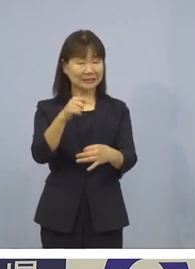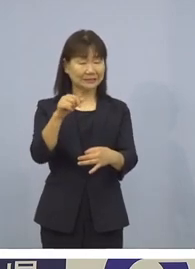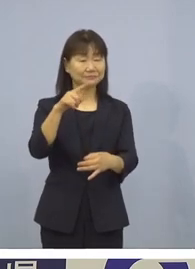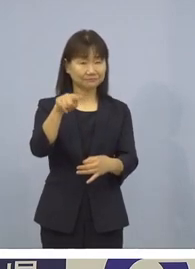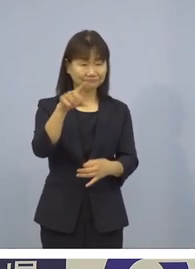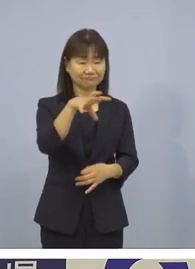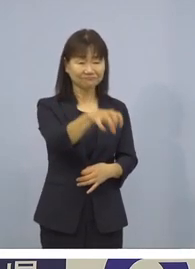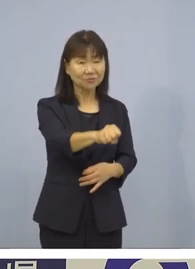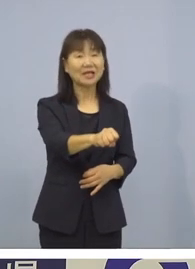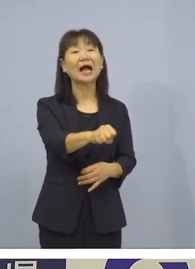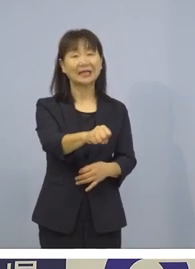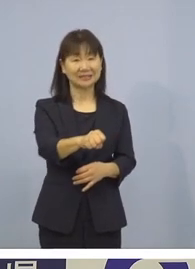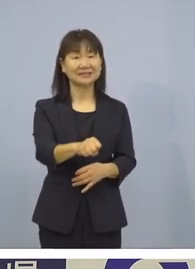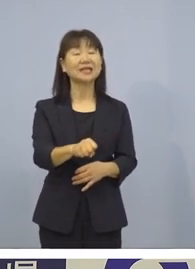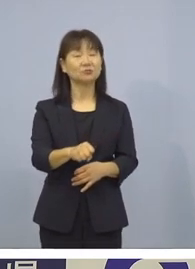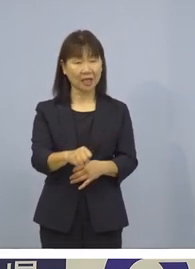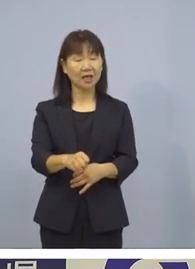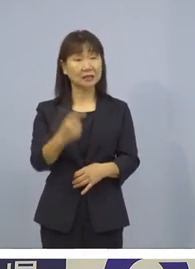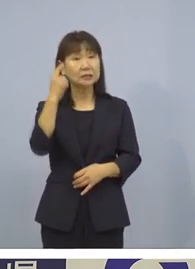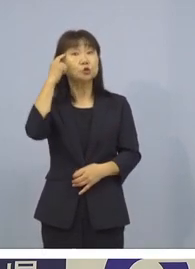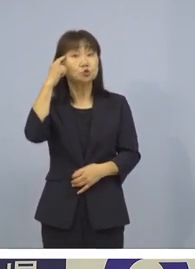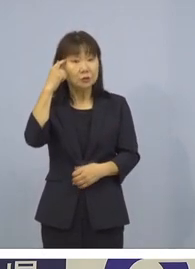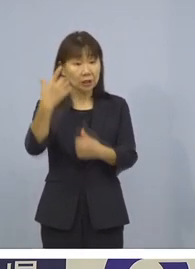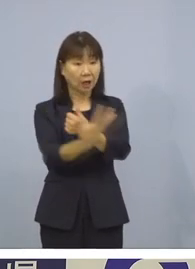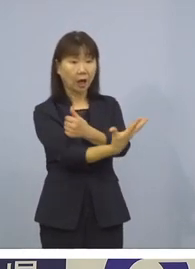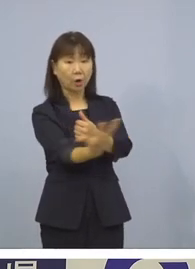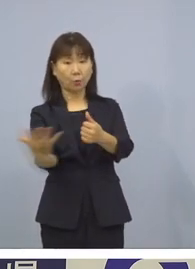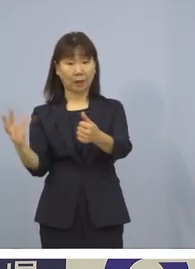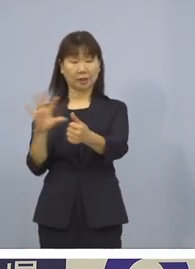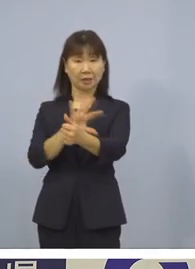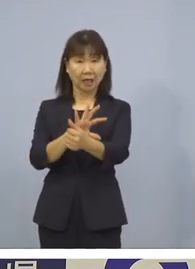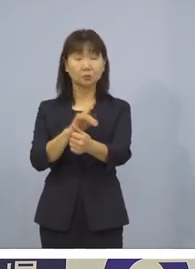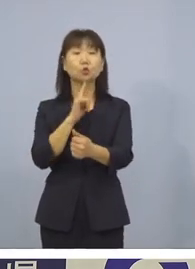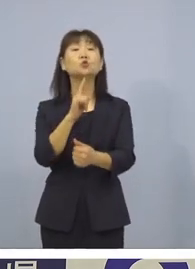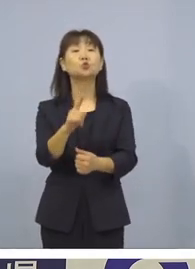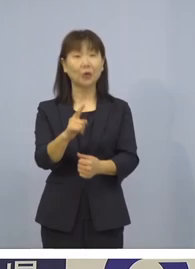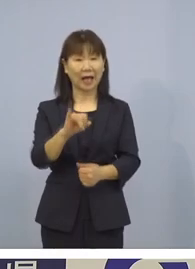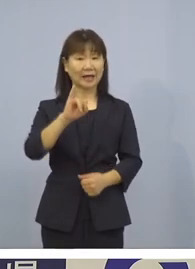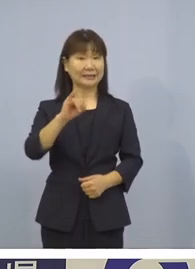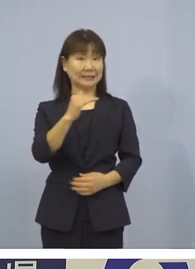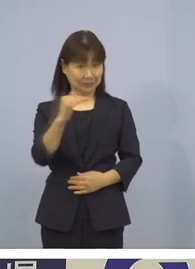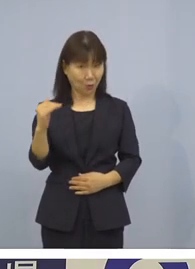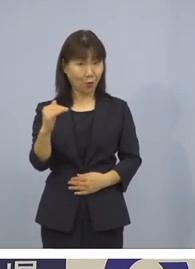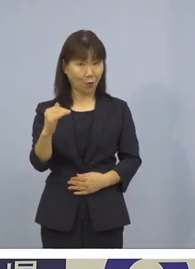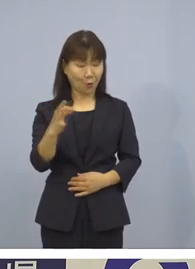ゆくゆく気づいたら囲まれてたとか、そういうのが囲碁ですからですね、